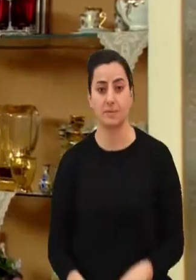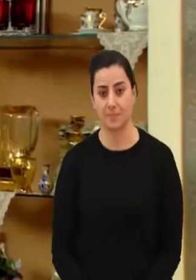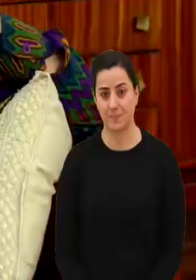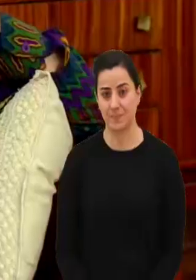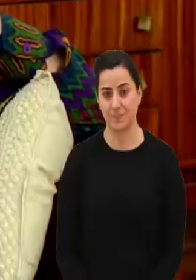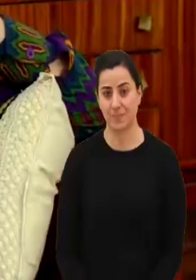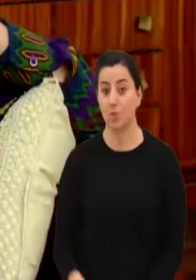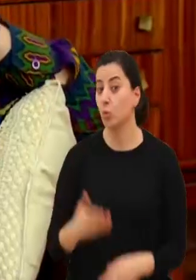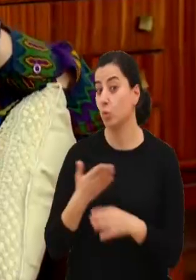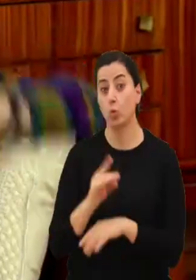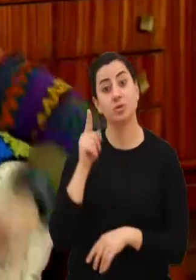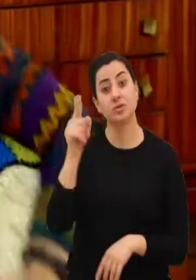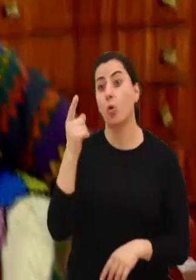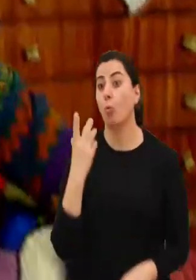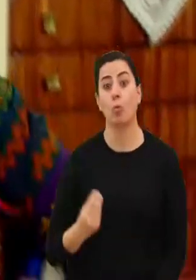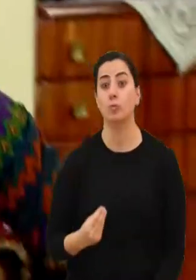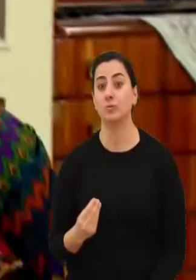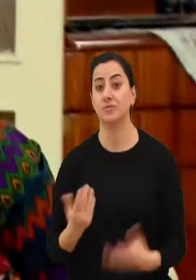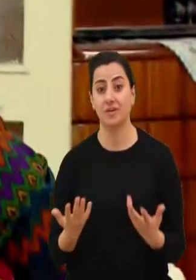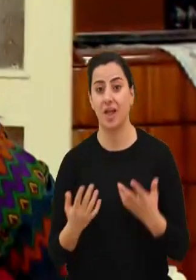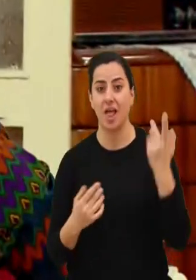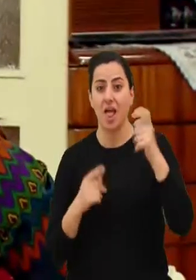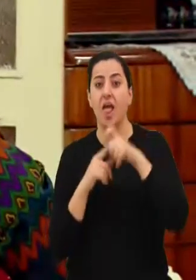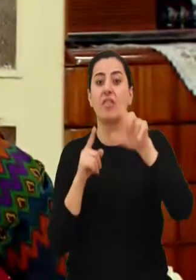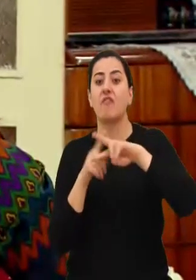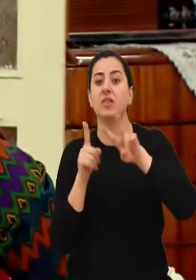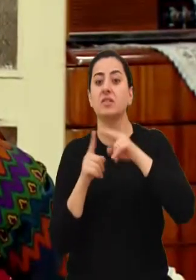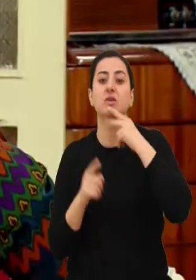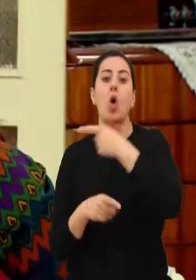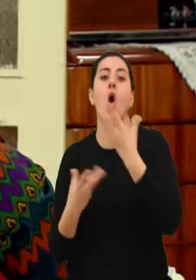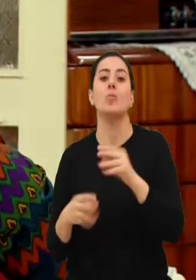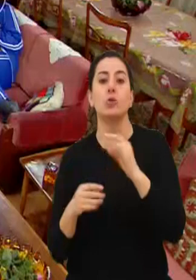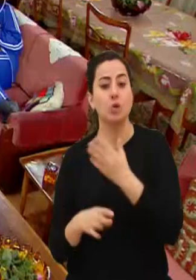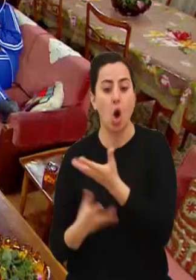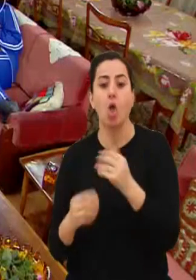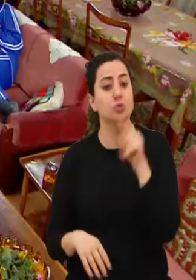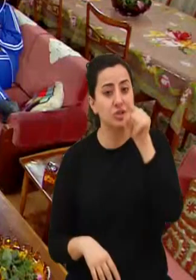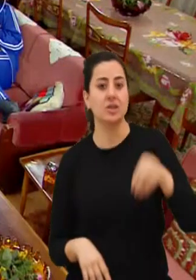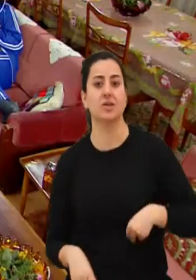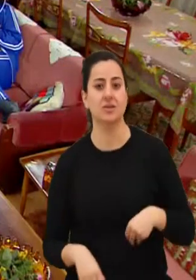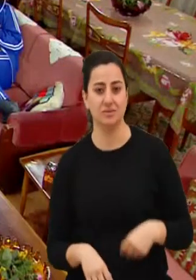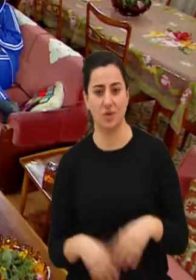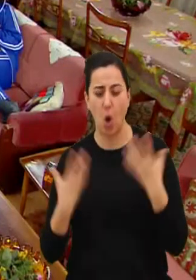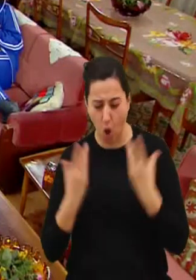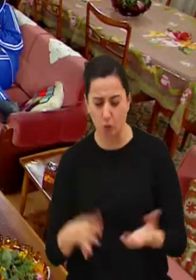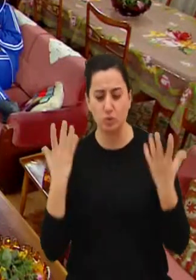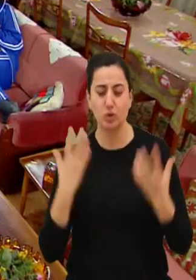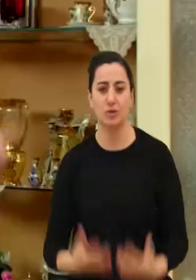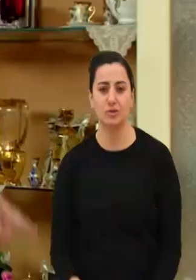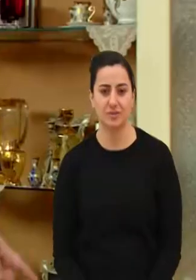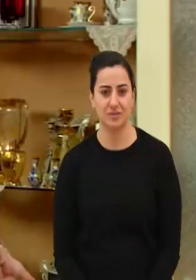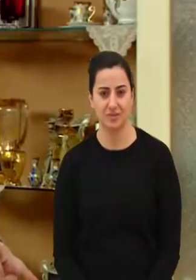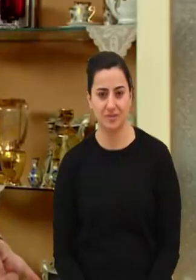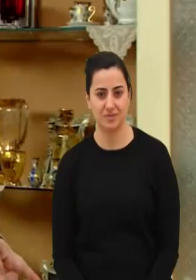Evet ha. Olabilir. Elvan için de olmaz olmaz dediniz. Olmuyor işte hala. Olmuyor hala işte. Hiçbir şey olmuyor ya.